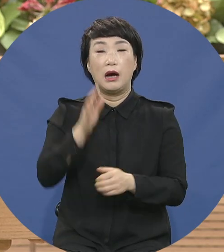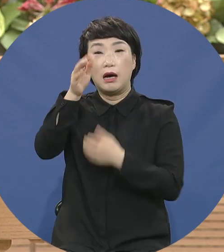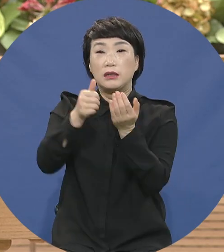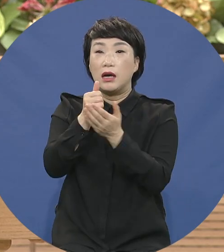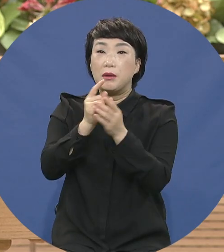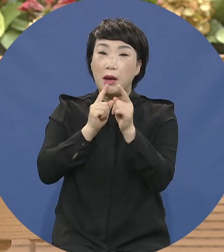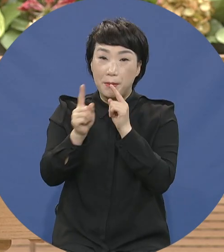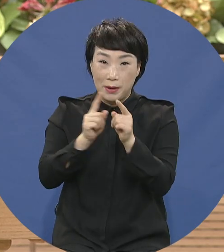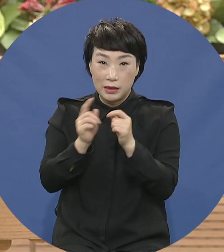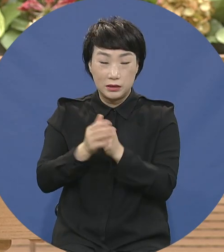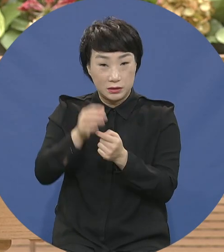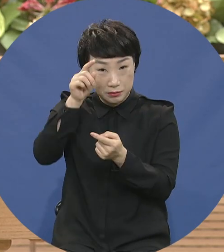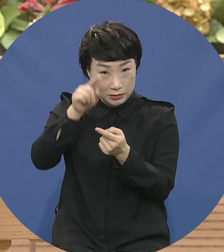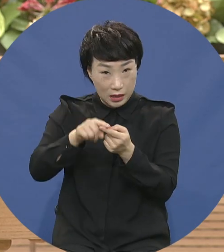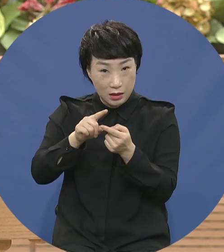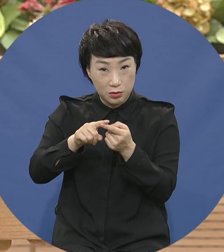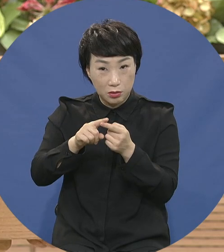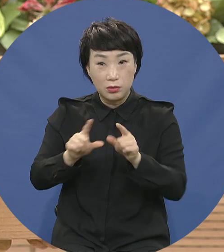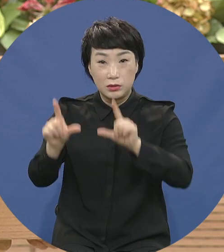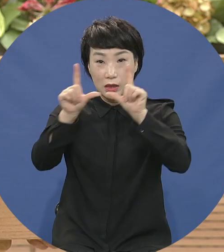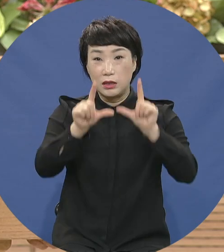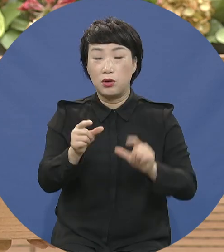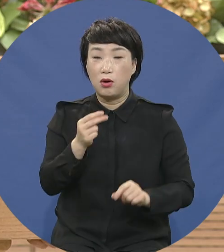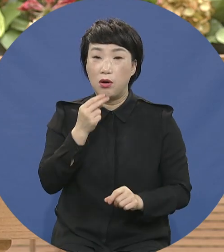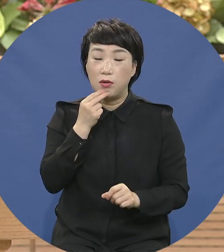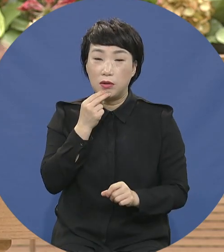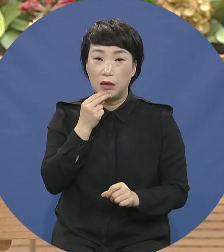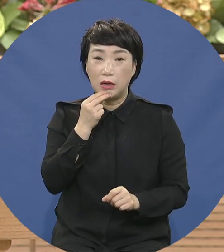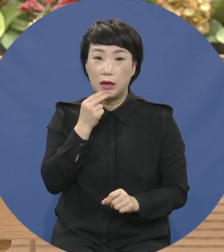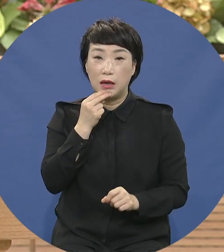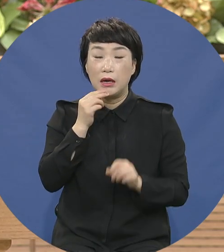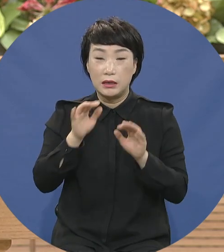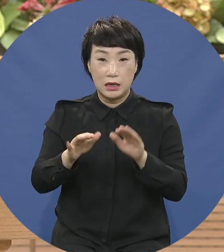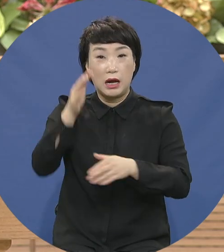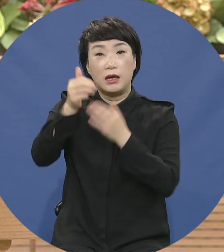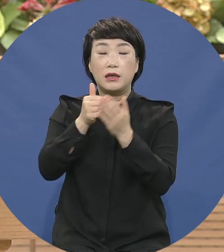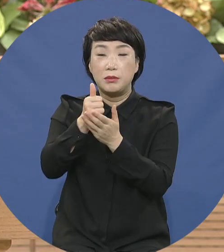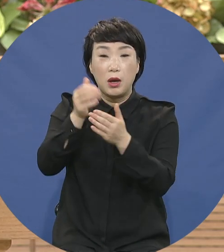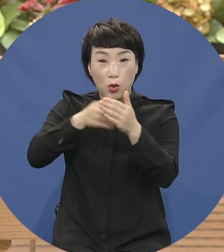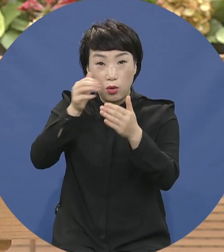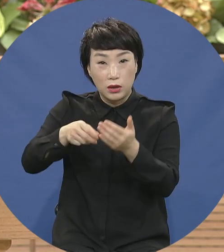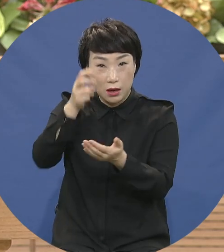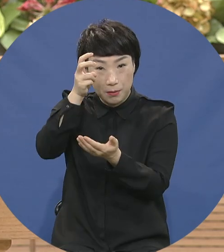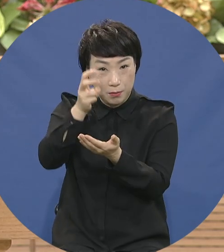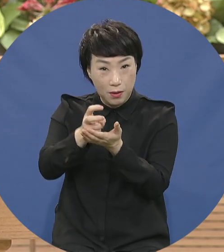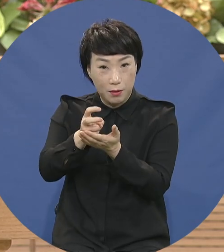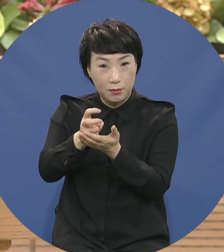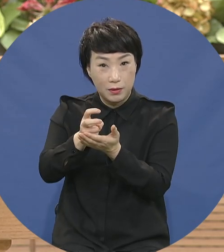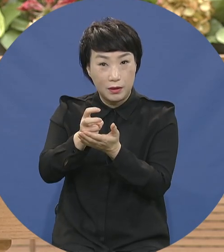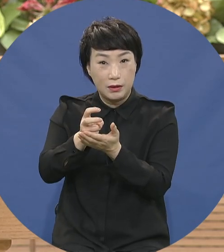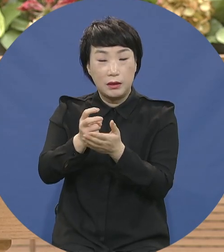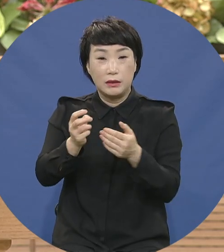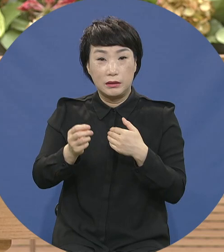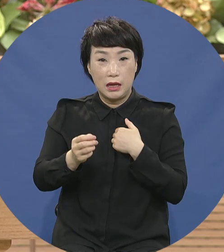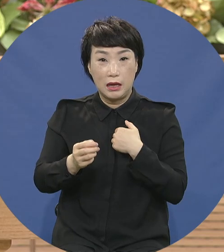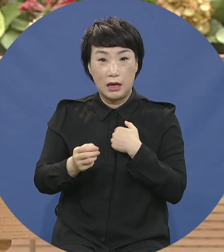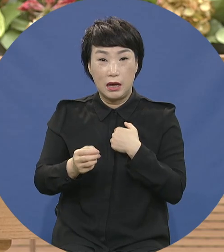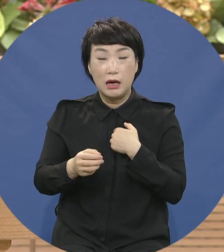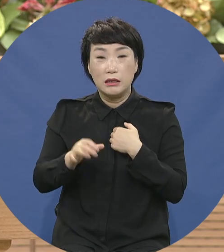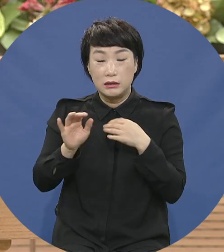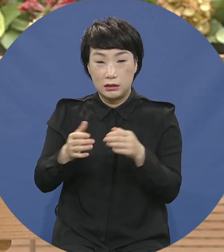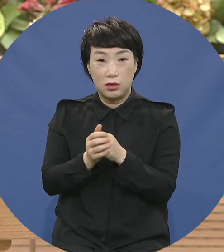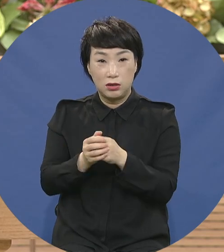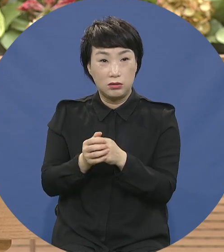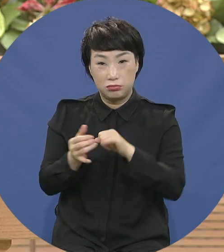하나님 말씀대로 살지 못하게, 하나님의 공의의 법을 내게서